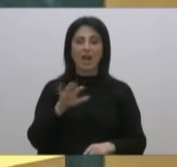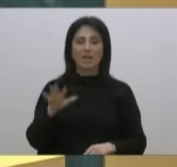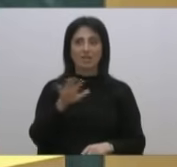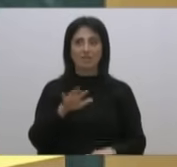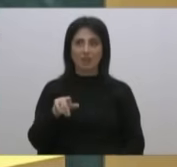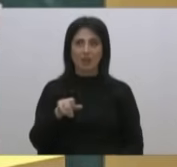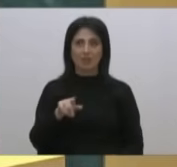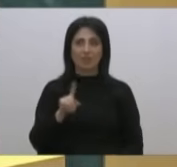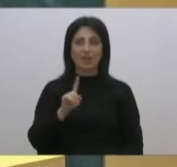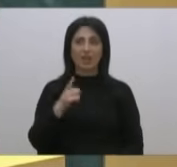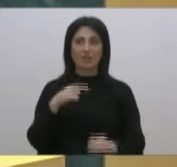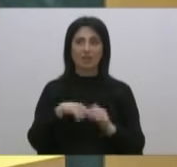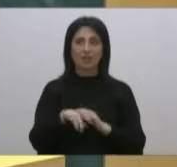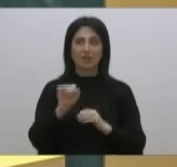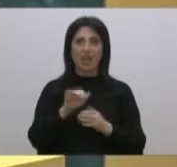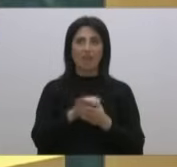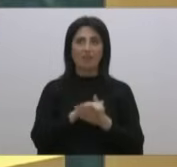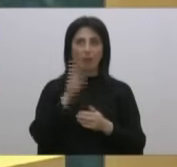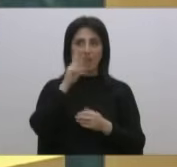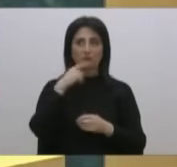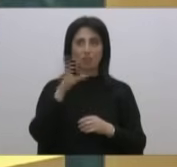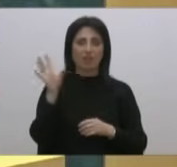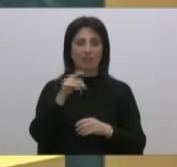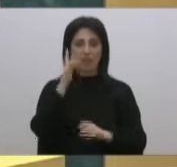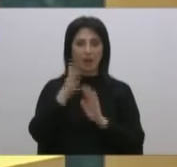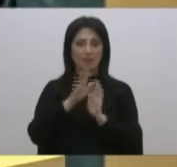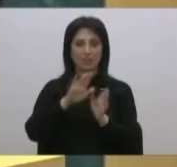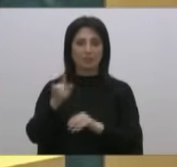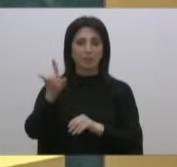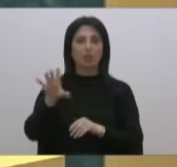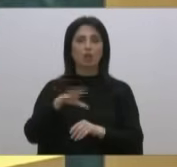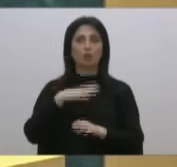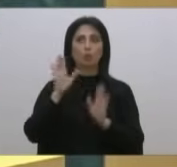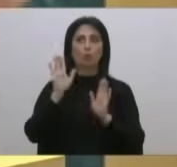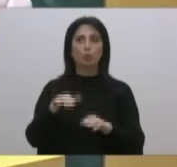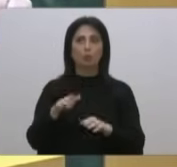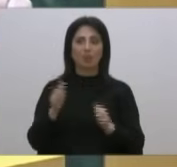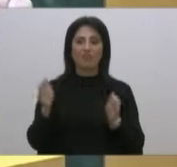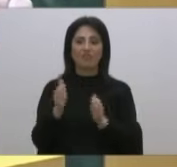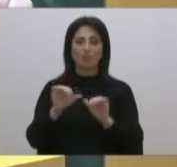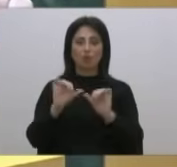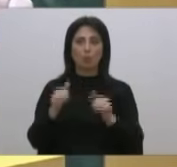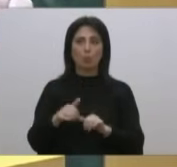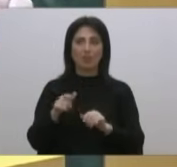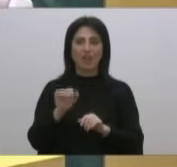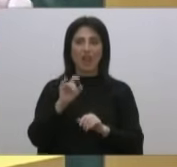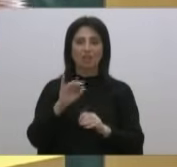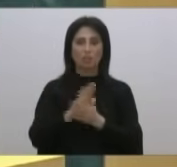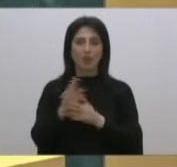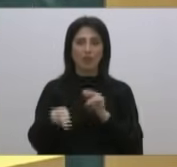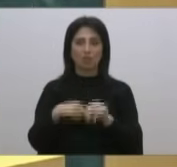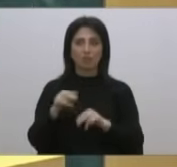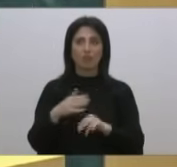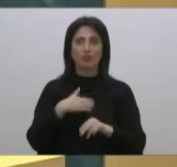ქვეყნებზე, რადგან ევროკავშირის ელჩმა თქვა, ყველაფერი გასაგებია, მათ ჰქონდათ უფრო ვიწრო ფორმის ასოცირების